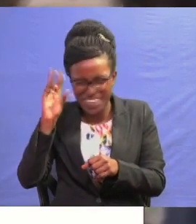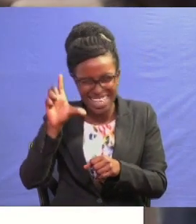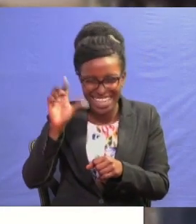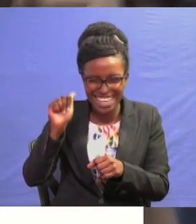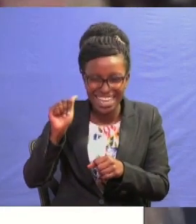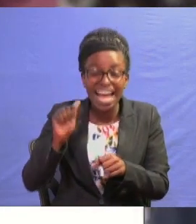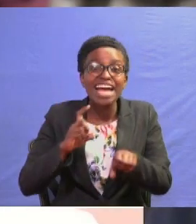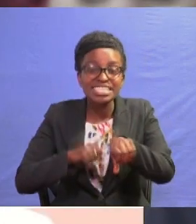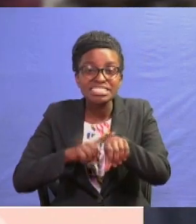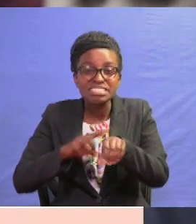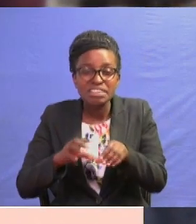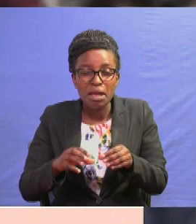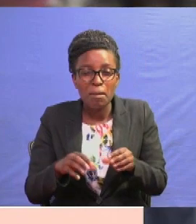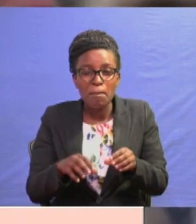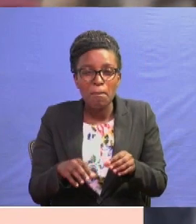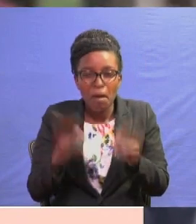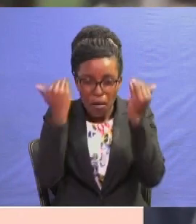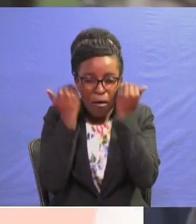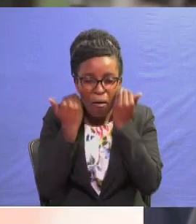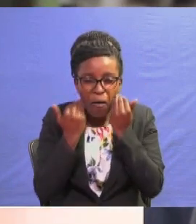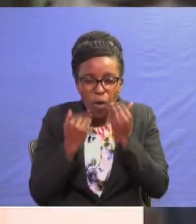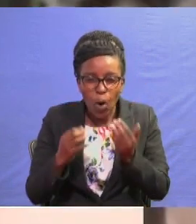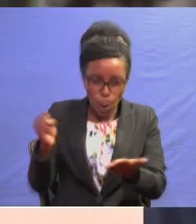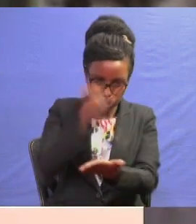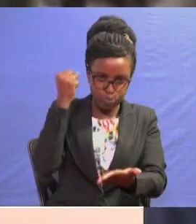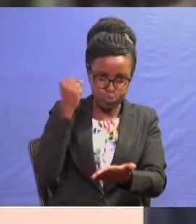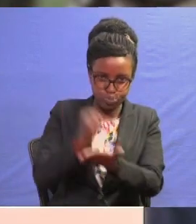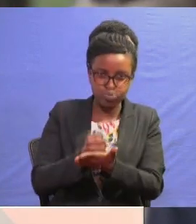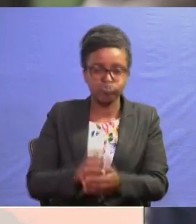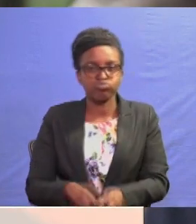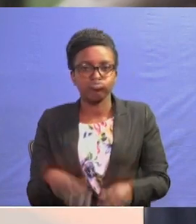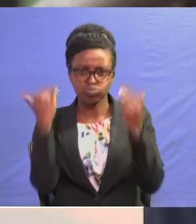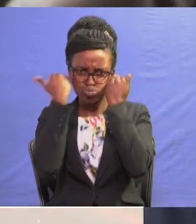lazima waheshimu court orders. Yes. Kotini,